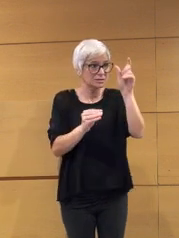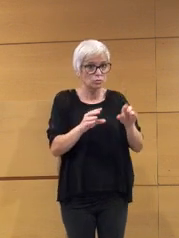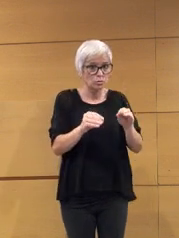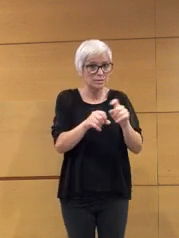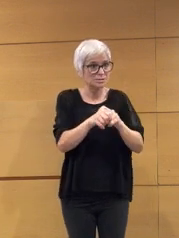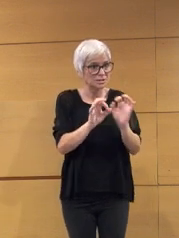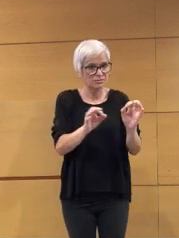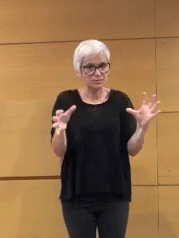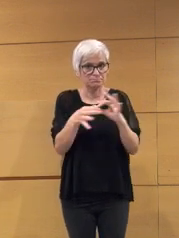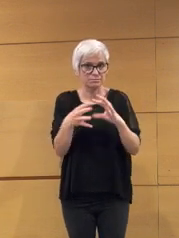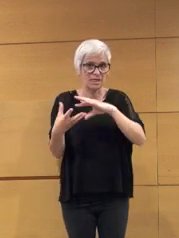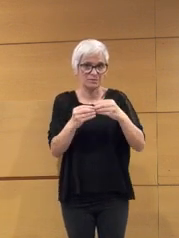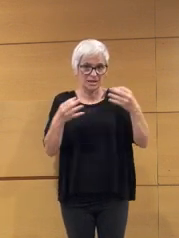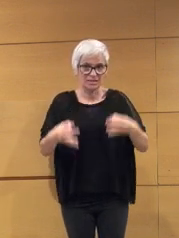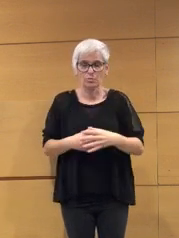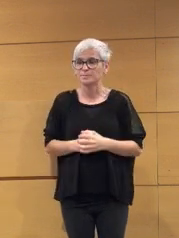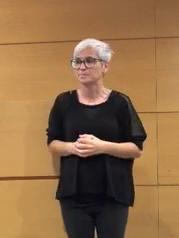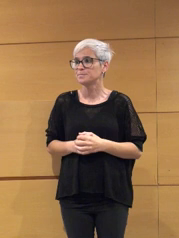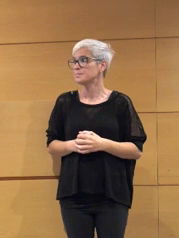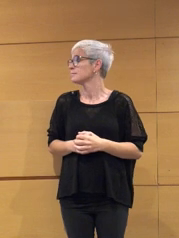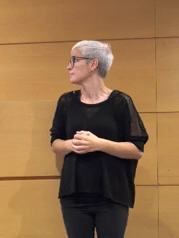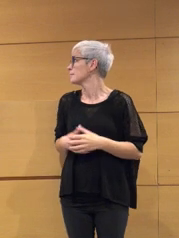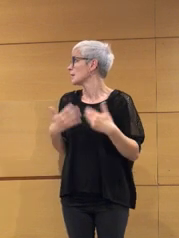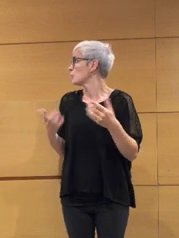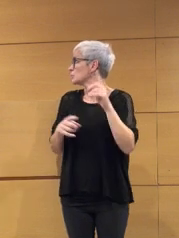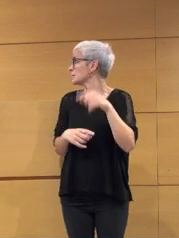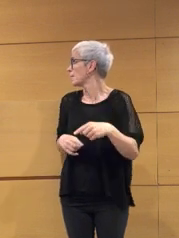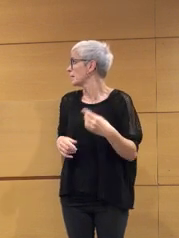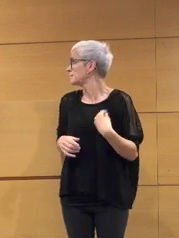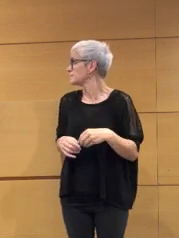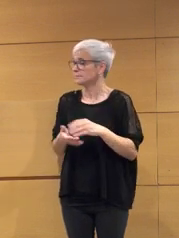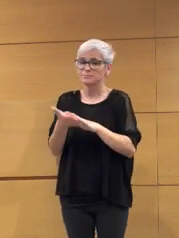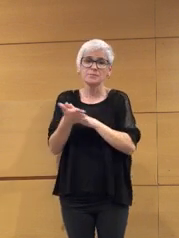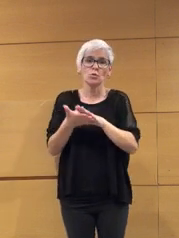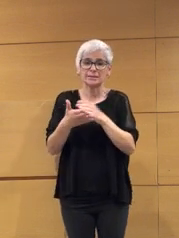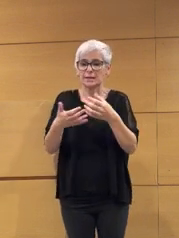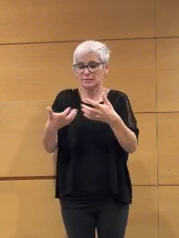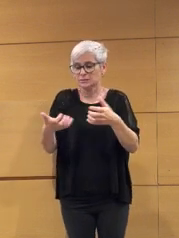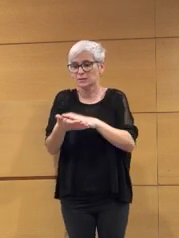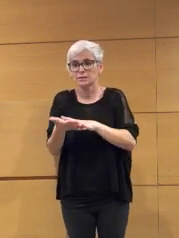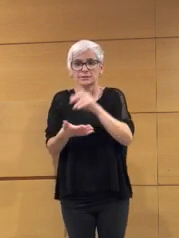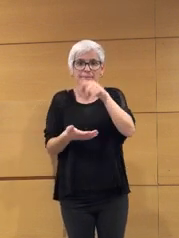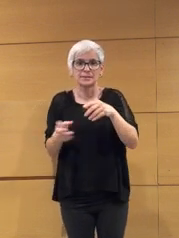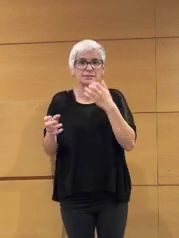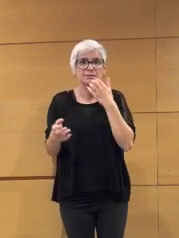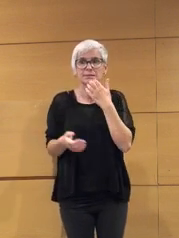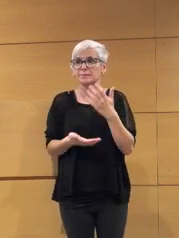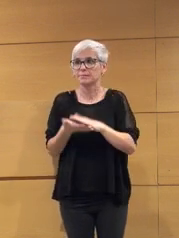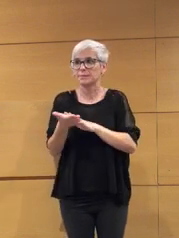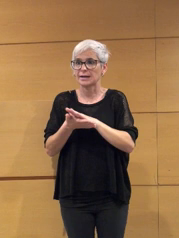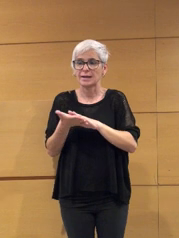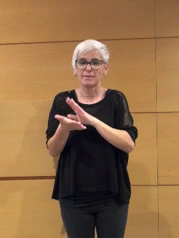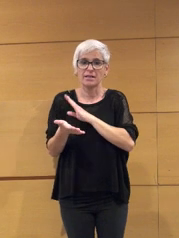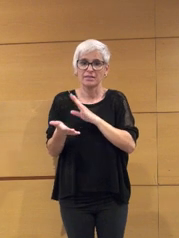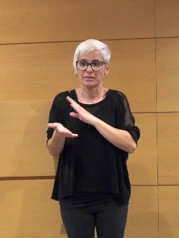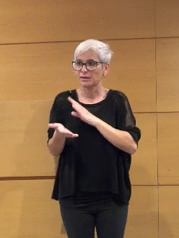l'usuari. Llavors també els usuaris han de poder rebre comentaris, no?, sobretot quan es tracta, no?, l'Anna Matamana